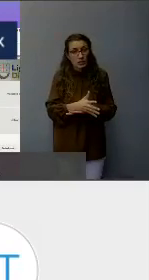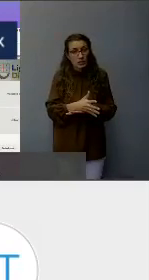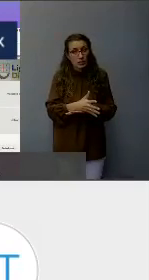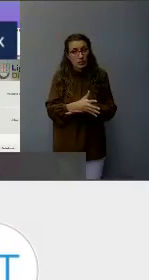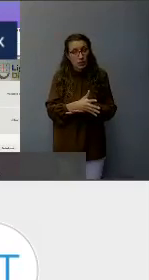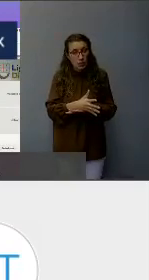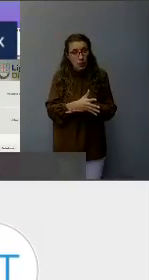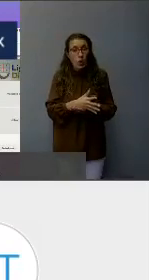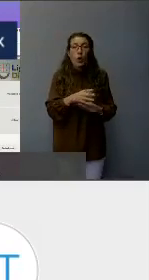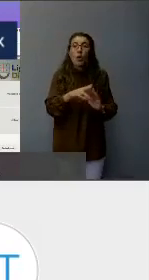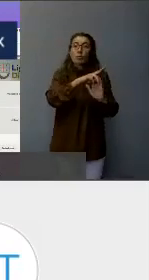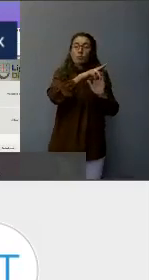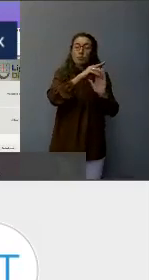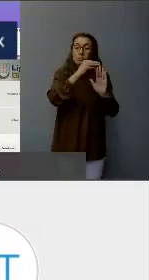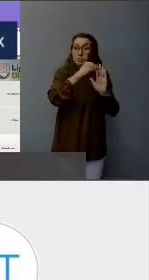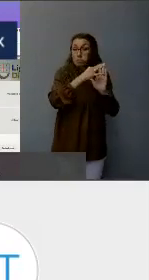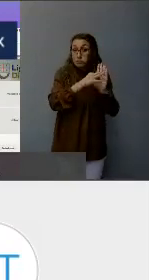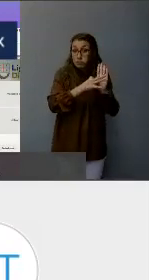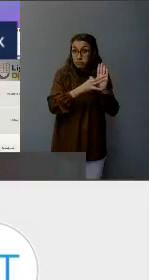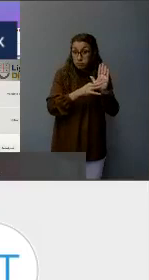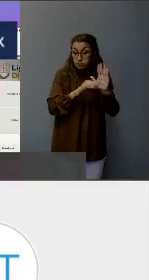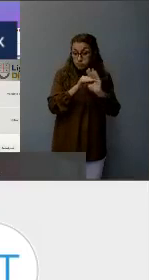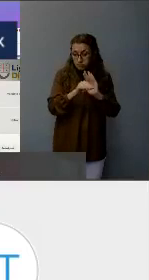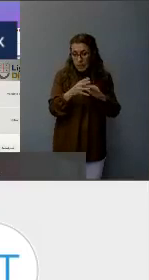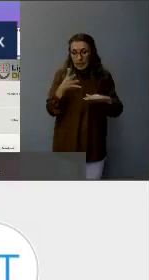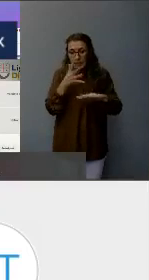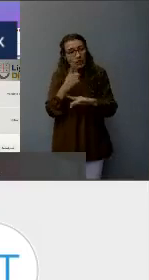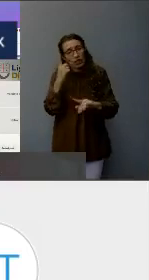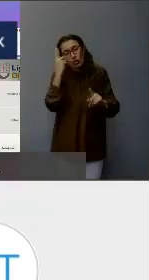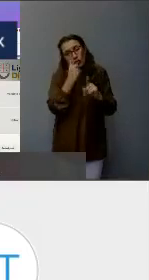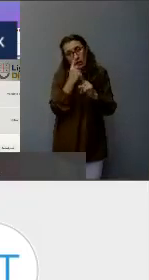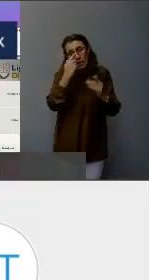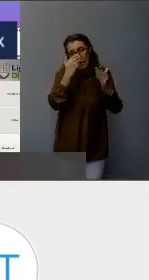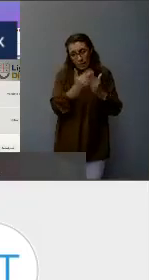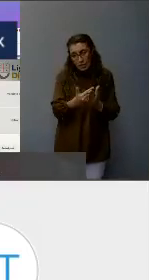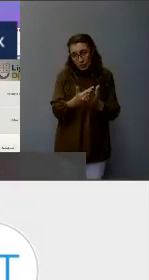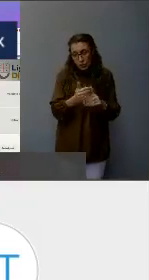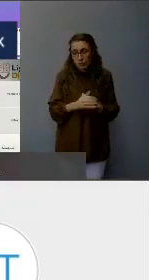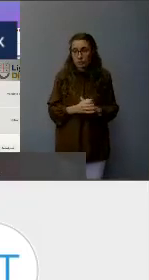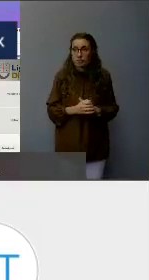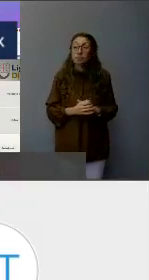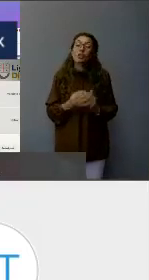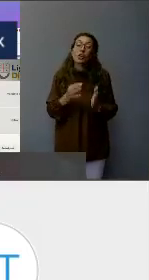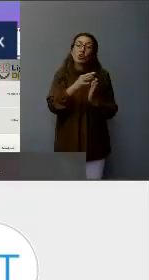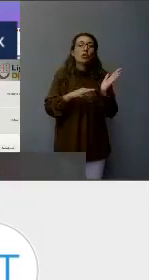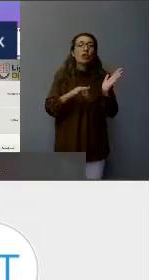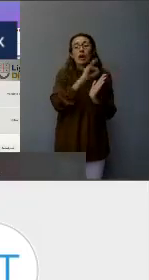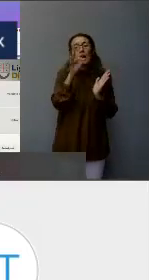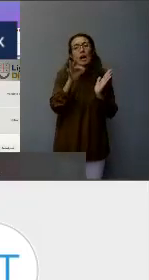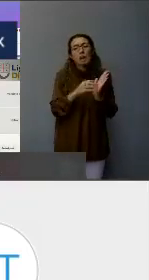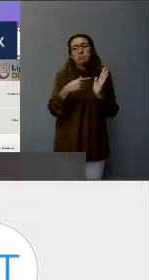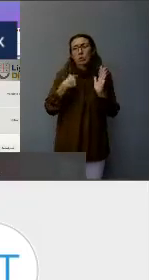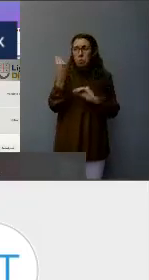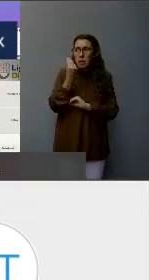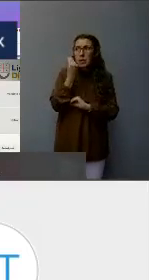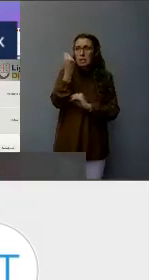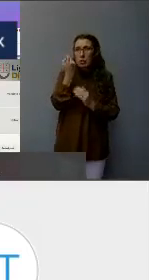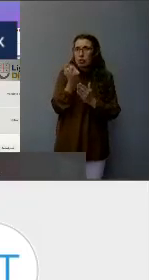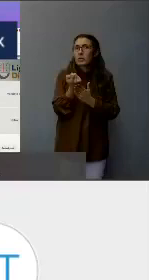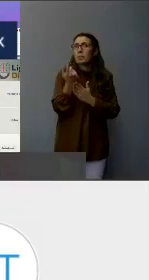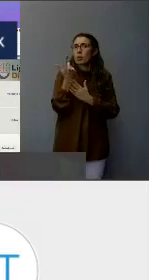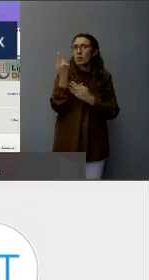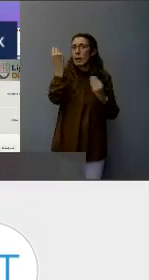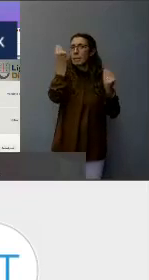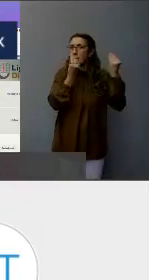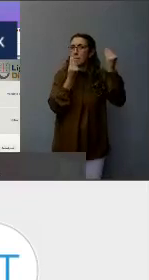richiamati ho ritenuto opportuno con quest'ordine del giorno richiamava anche i pareri degli uffici